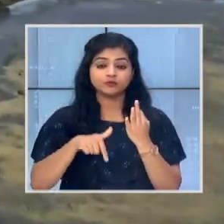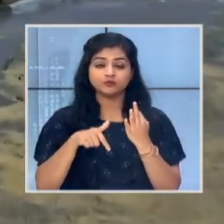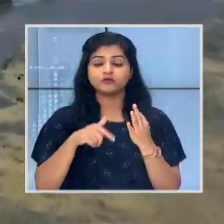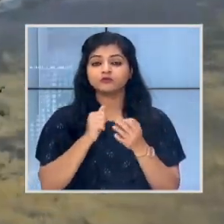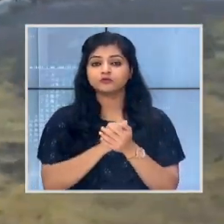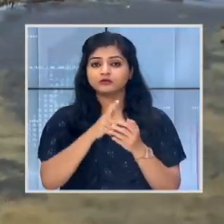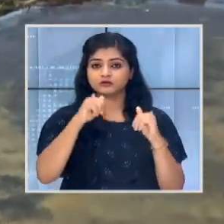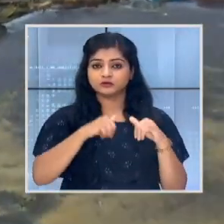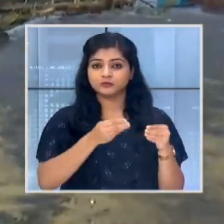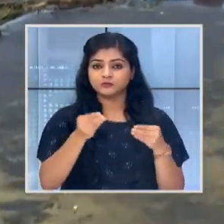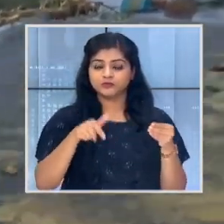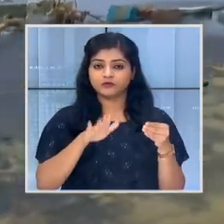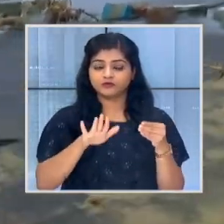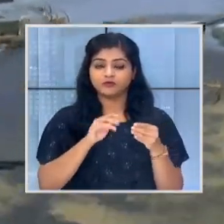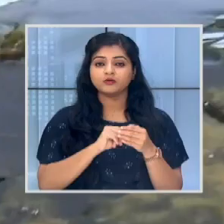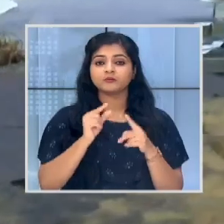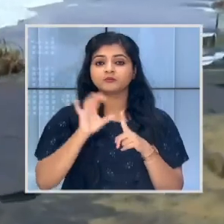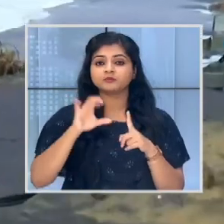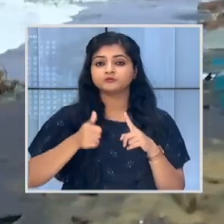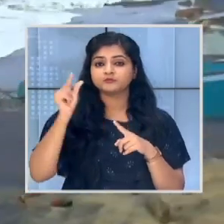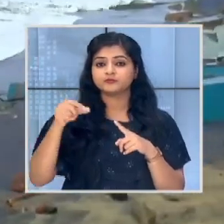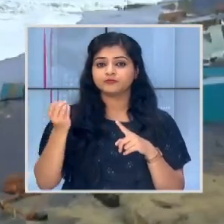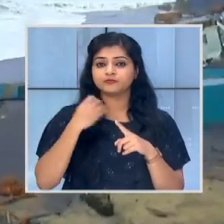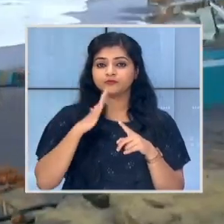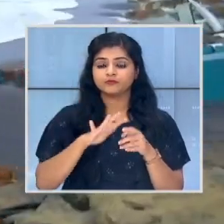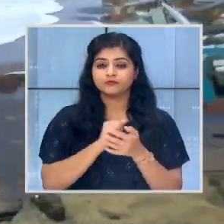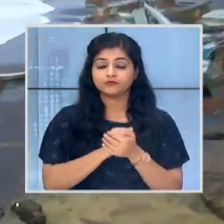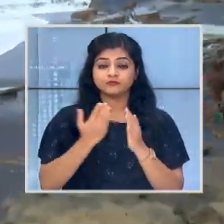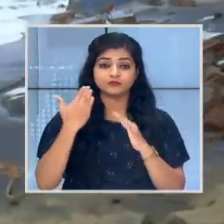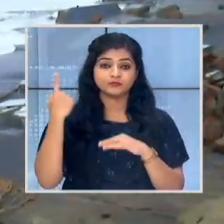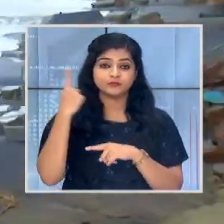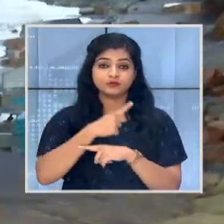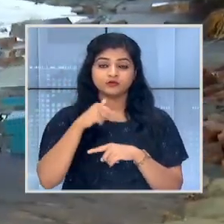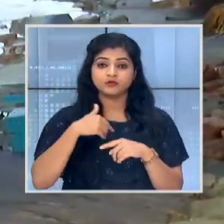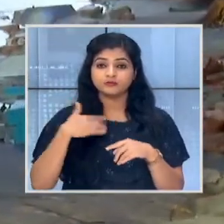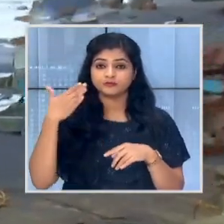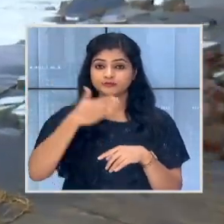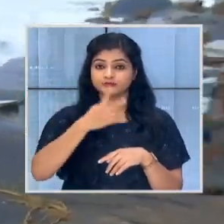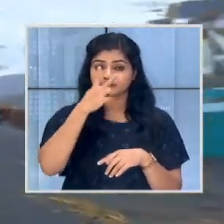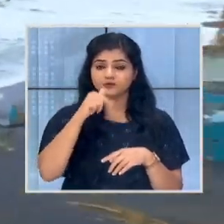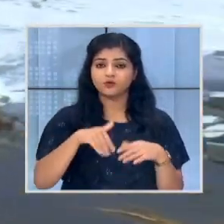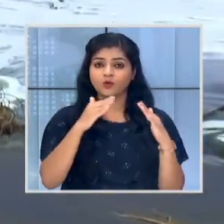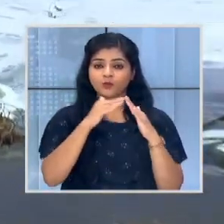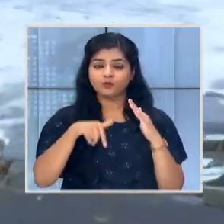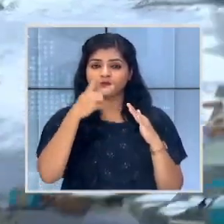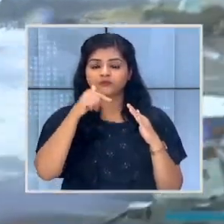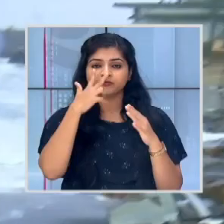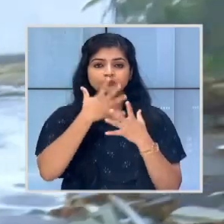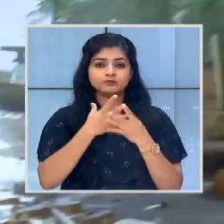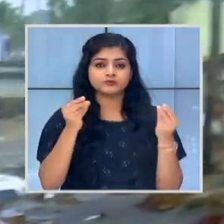എന്നും തഹസിൽദാർ നമ്മെ അറിയിക്കുന്നുണ്ട്. ഏതായാലും കഴിഞ്ഞ ദിവസങ്ങളിൽ നമ്മൾ ഇവിടെ എത്തുമ്പോൾ കണ്ട വീടുകൾ ഇന്ന് കാണാത്തൊരു സ്ഥിതി.